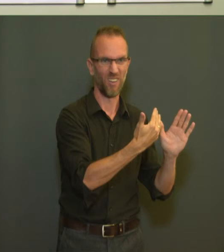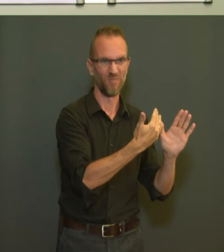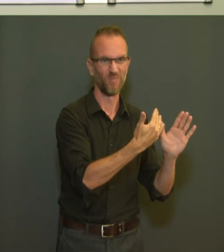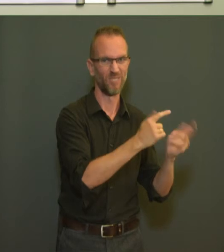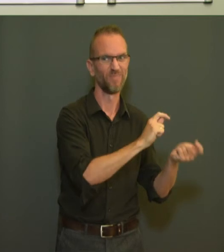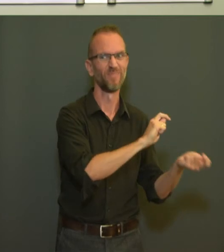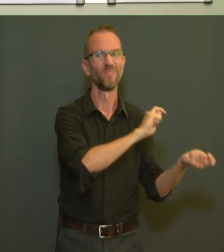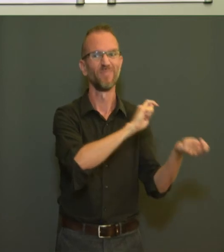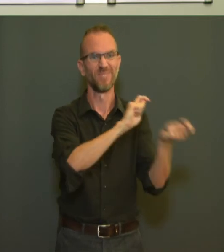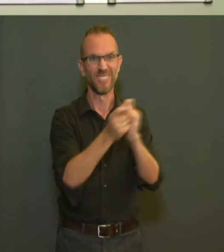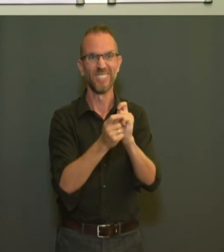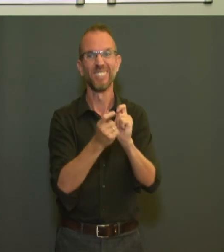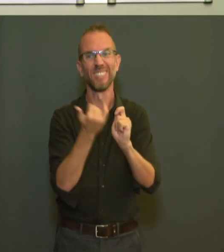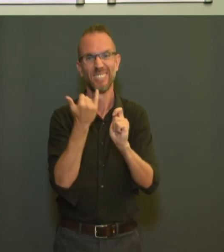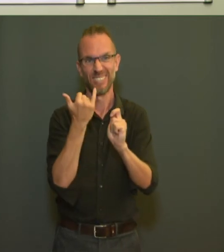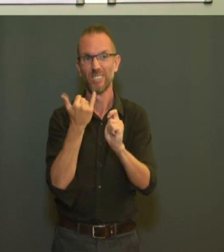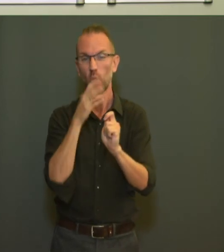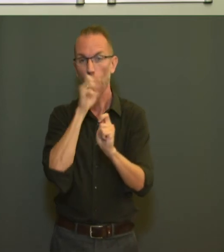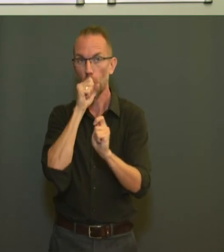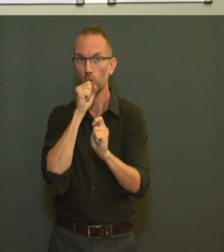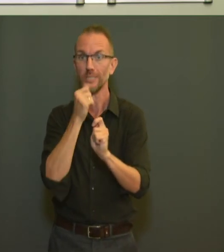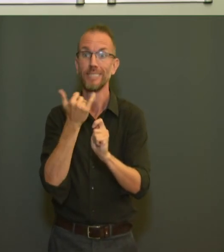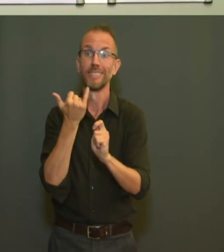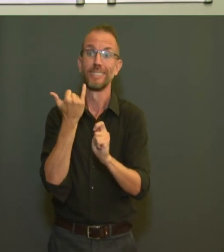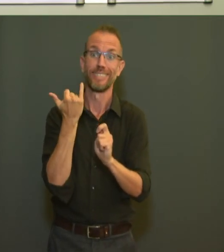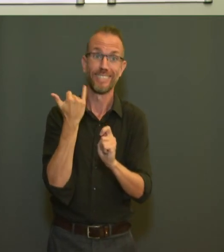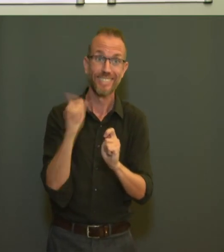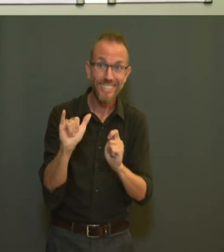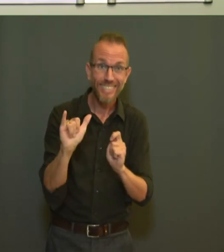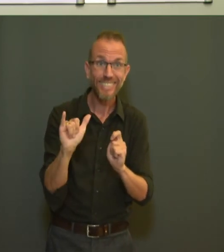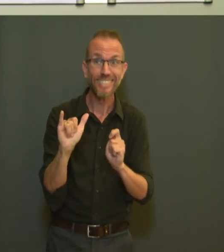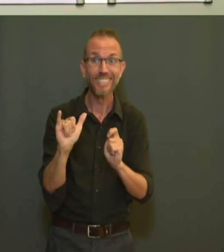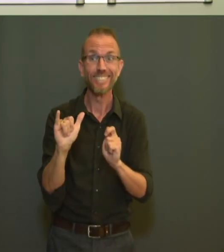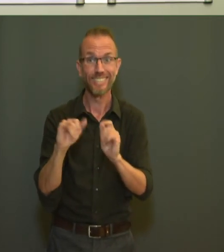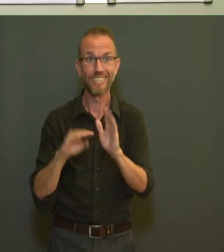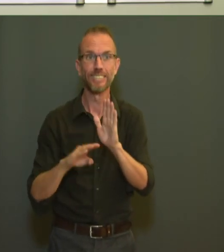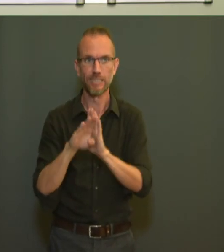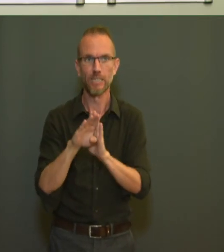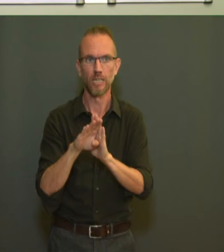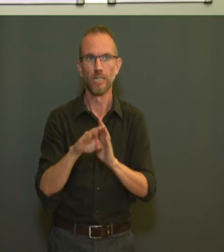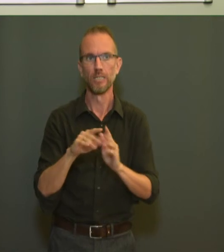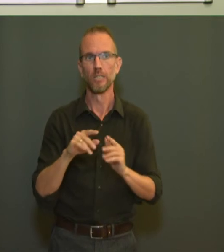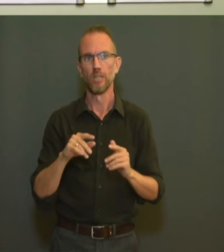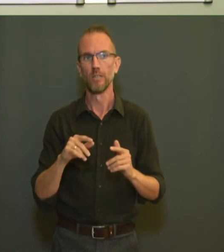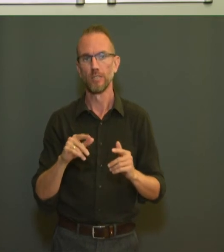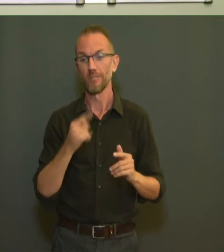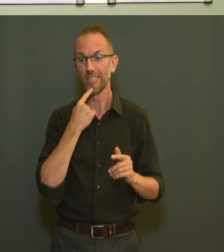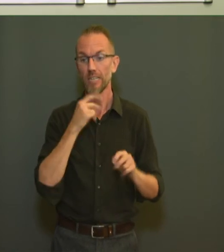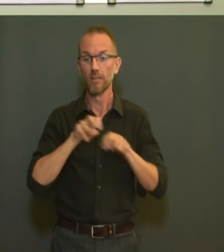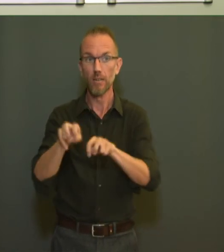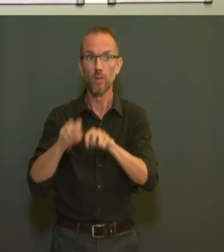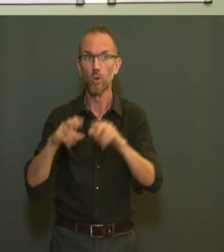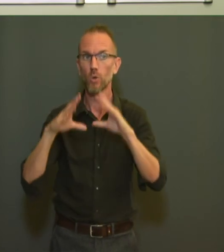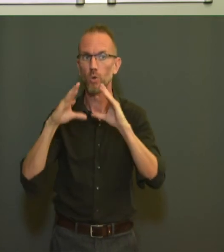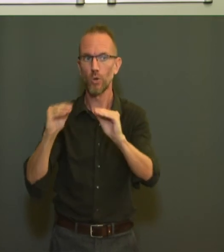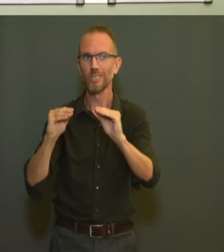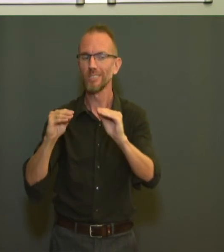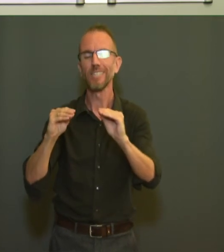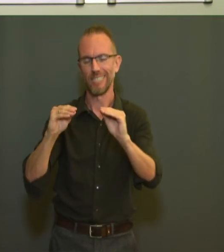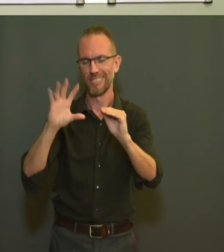orange, avoir une diminution de 50% du présentiel à l'école, le reste se faisant par